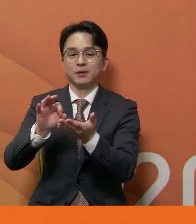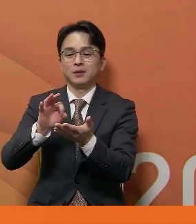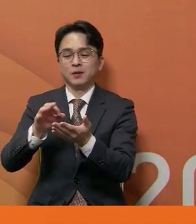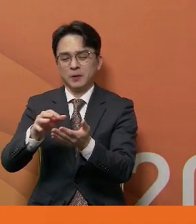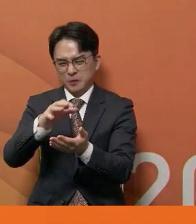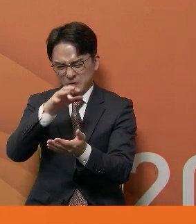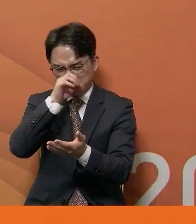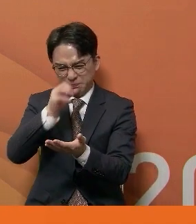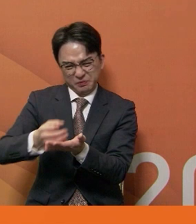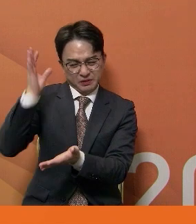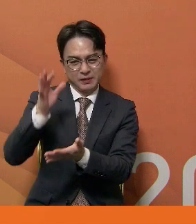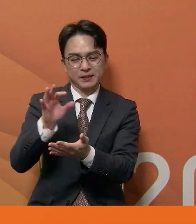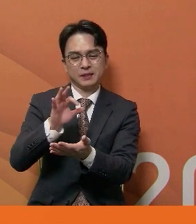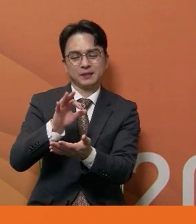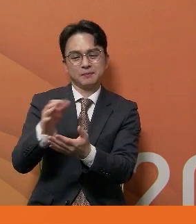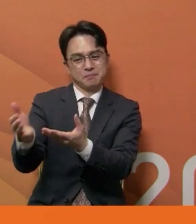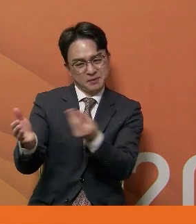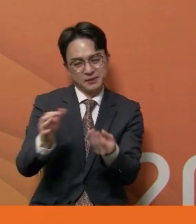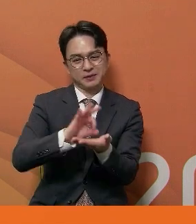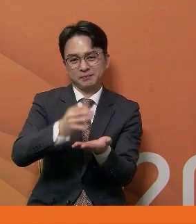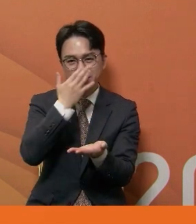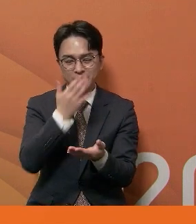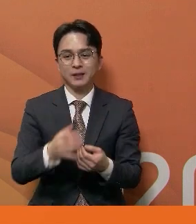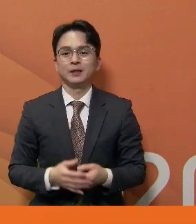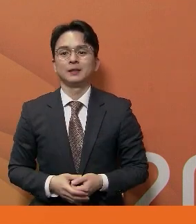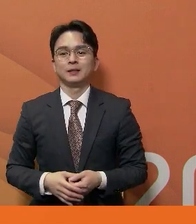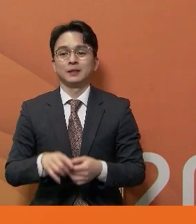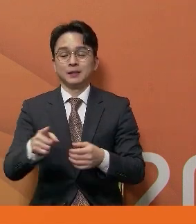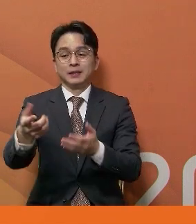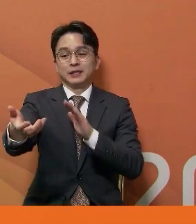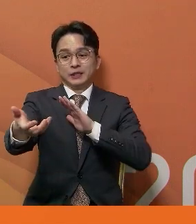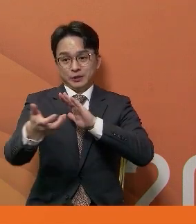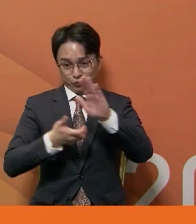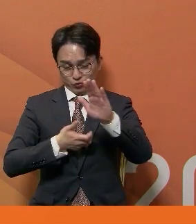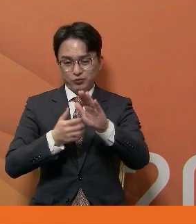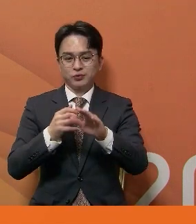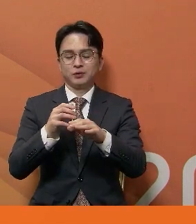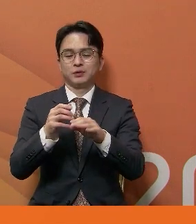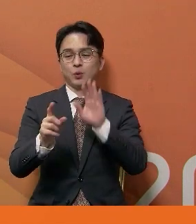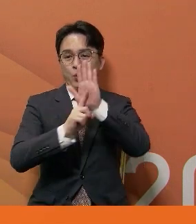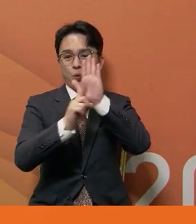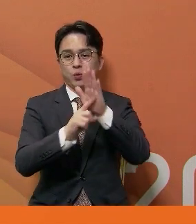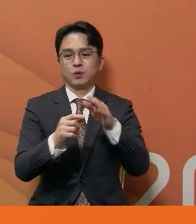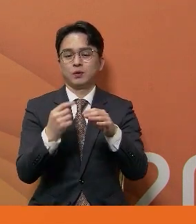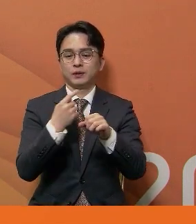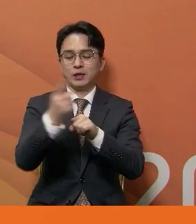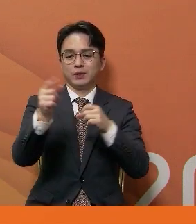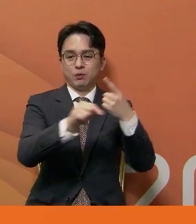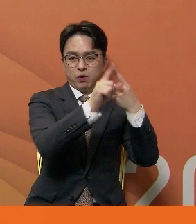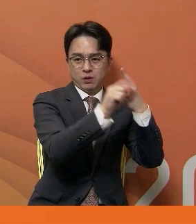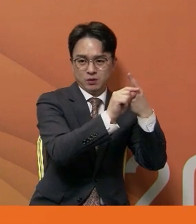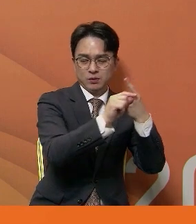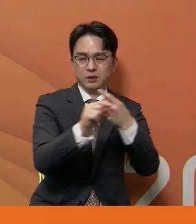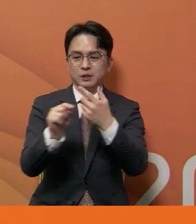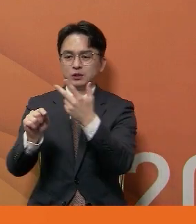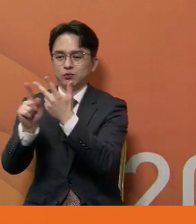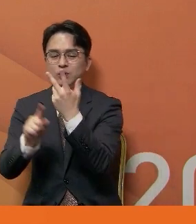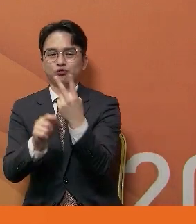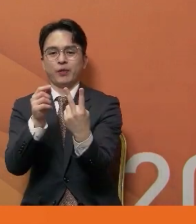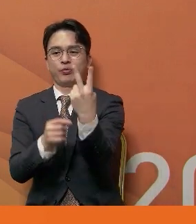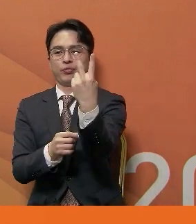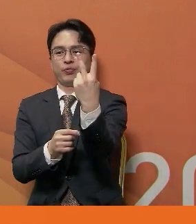해주시면 훨씬 더 수월하지 않을까 그렇게 생각을 합니다네 23년에도 그 여러분들이